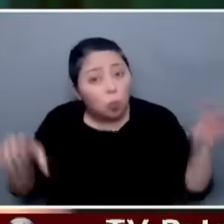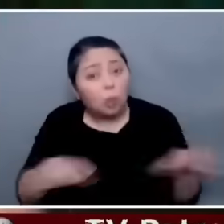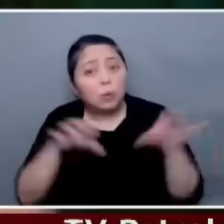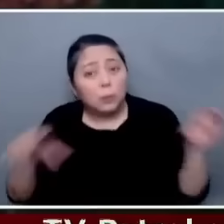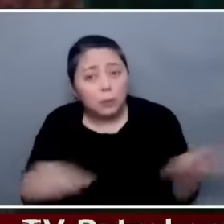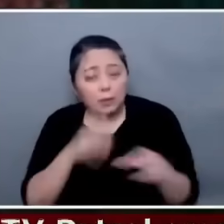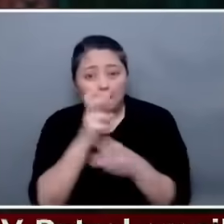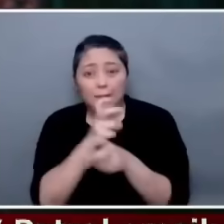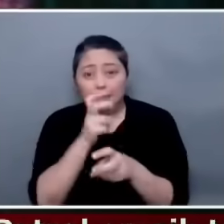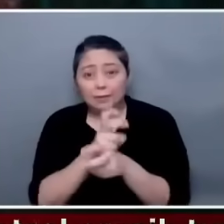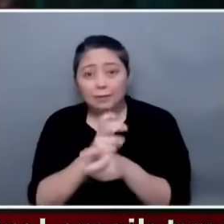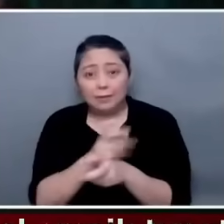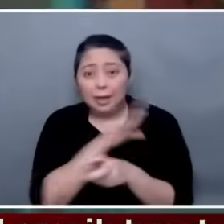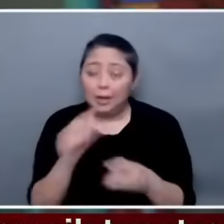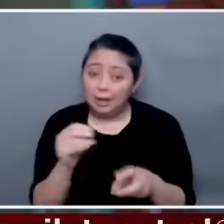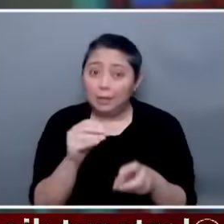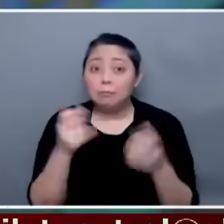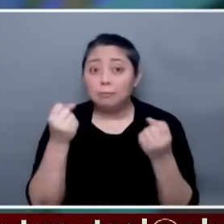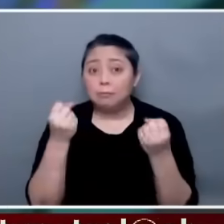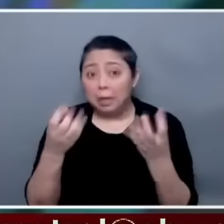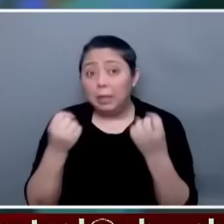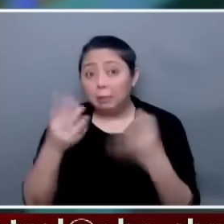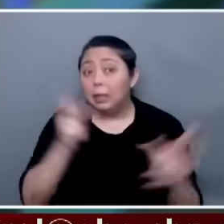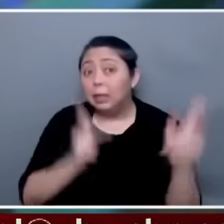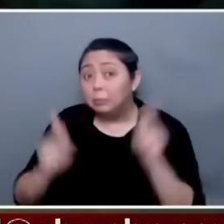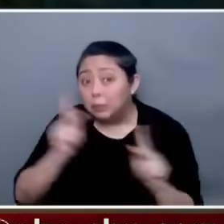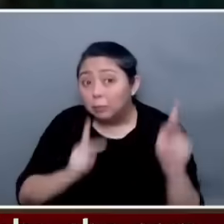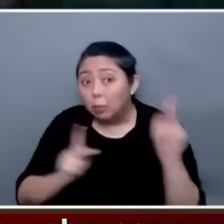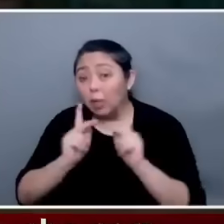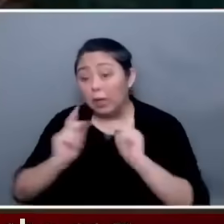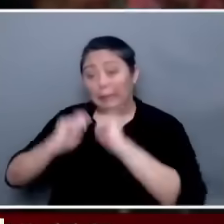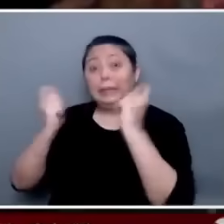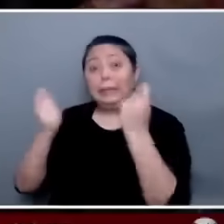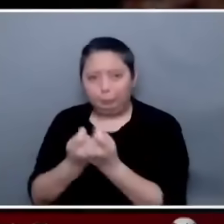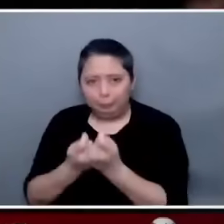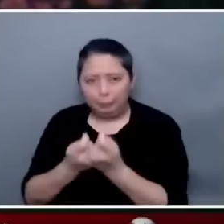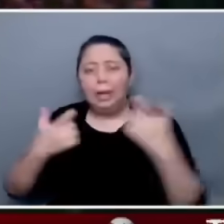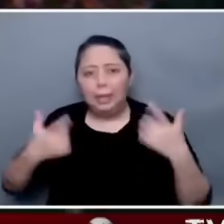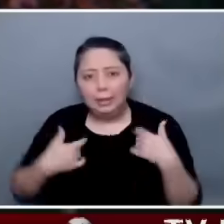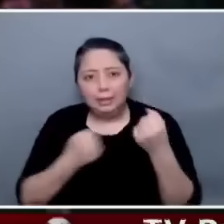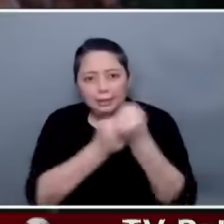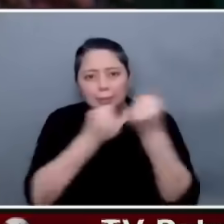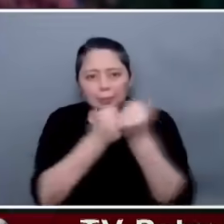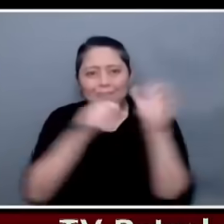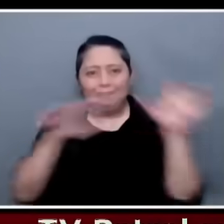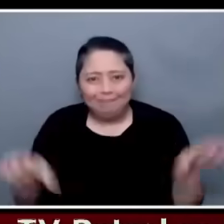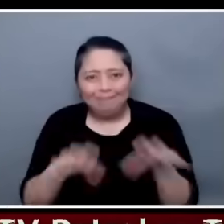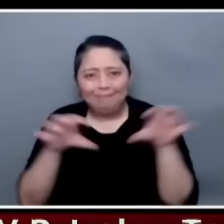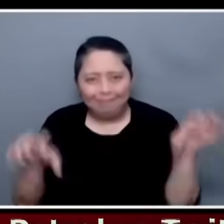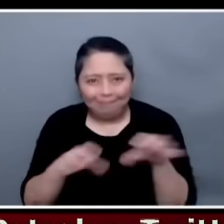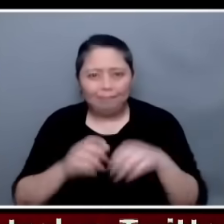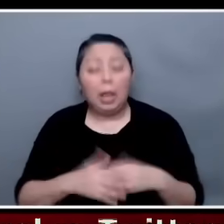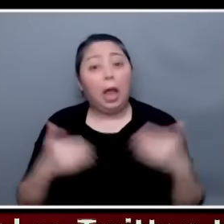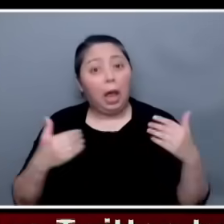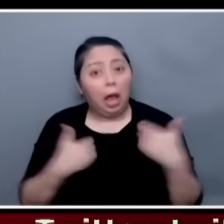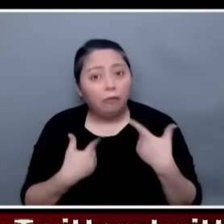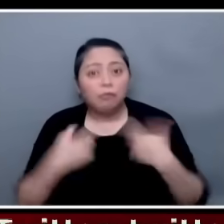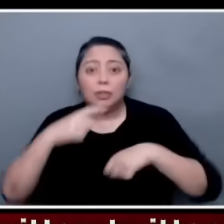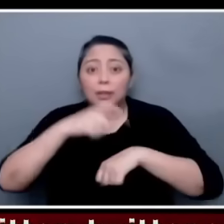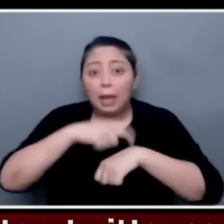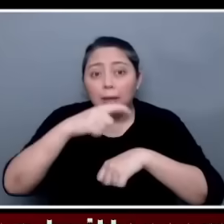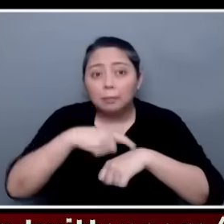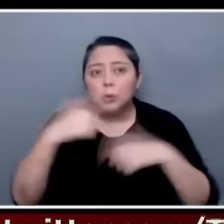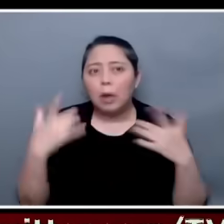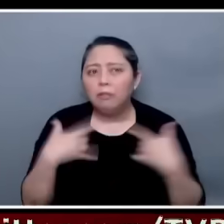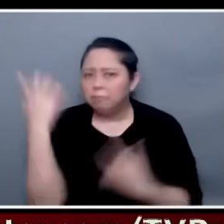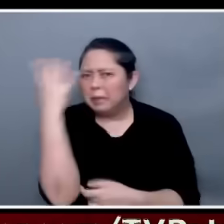at pinaghirapan ng buong team yon. Nag-invest ako talaga ng time. Mapaganda po yung